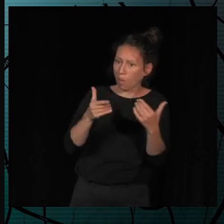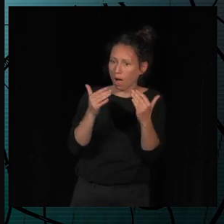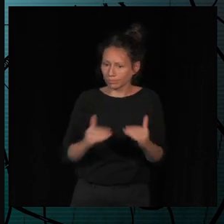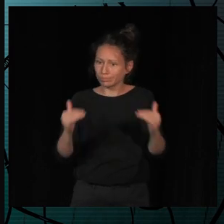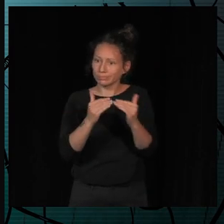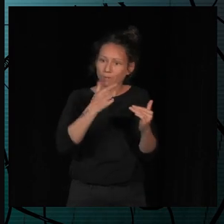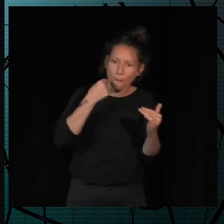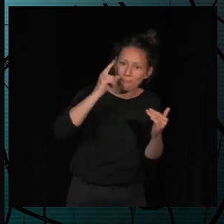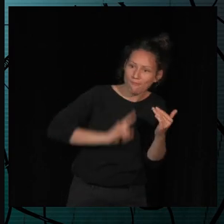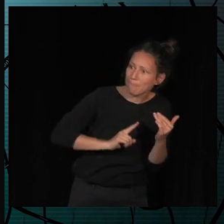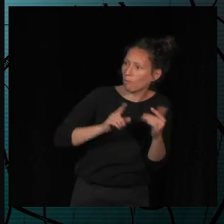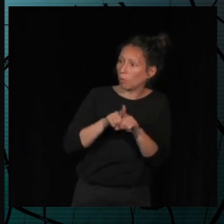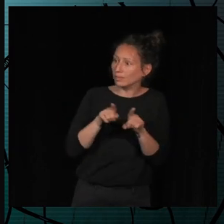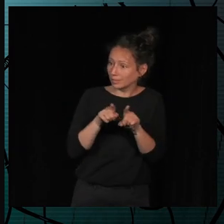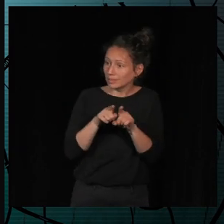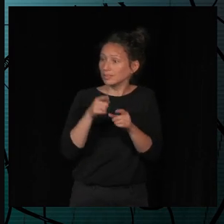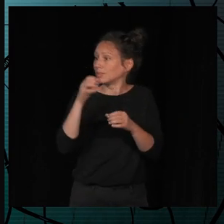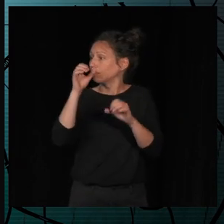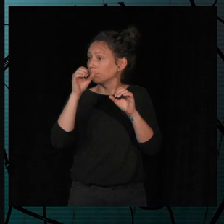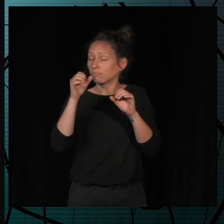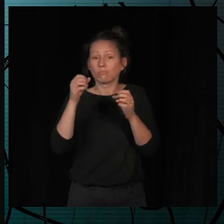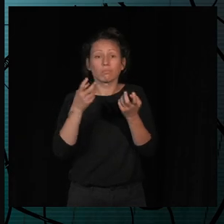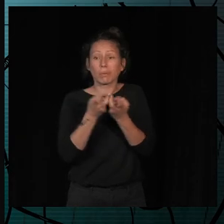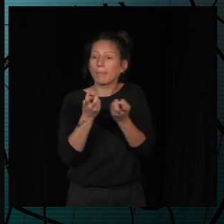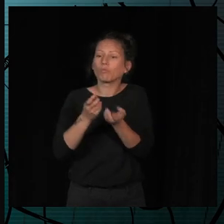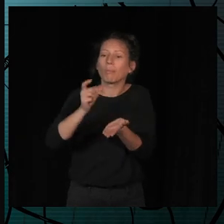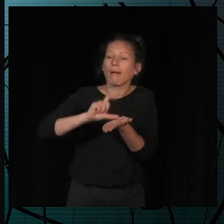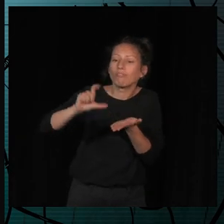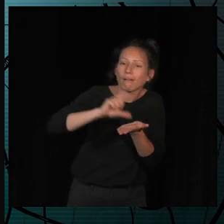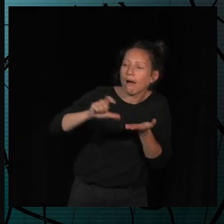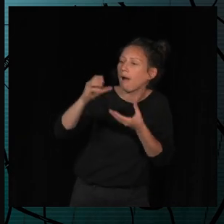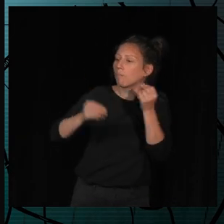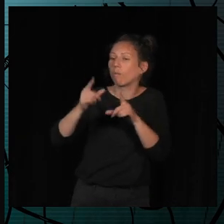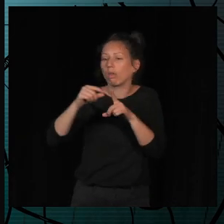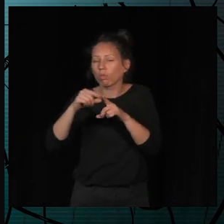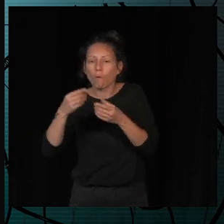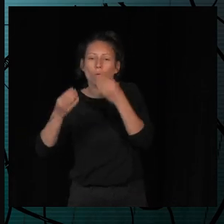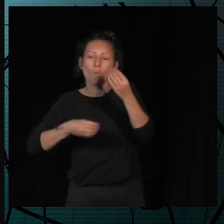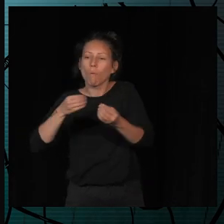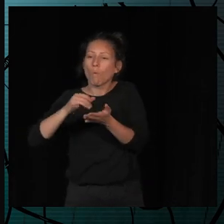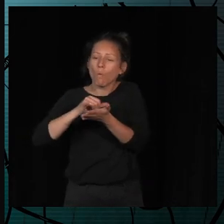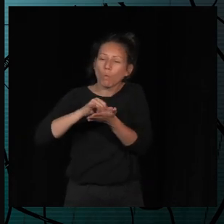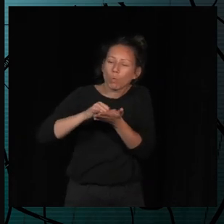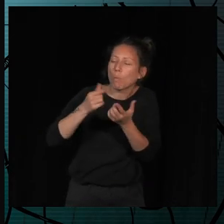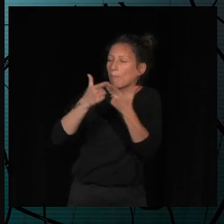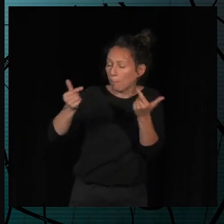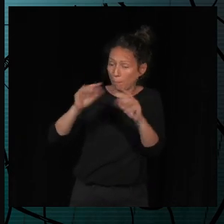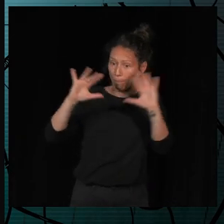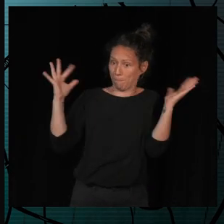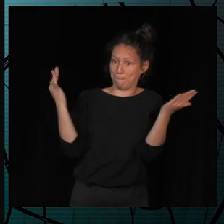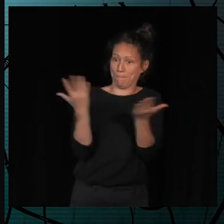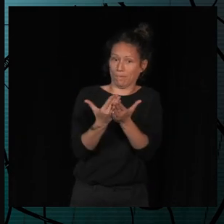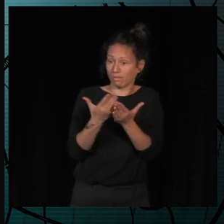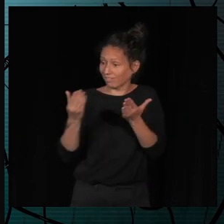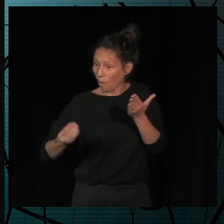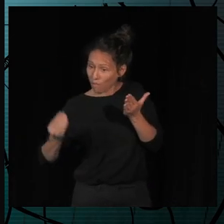faussées donc là je parle bon de de d'Instagram c'est valable sur TikTok c'est valable sur Youtube et tous les outils un peu exploités par par